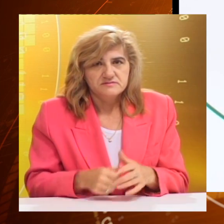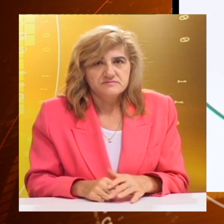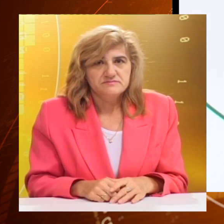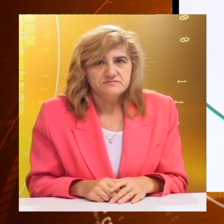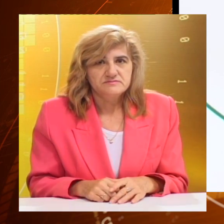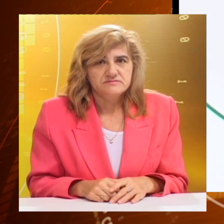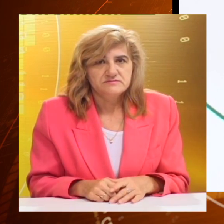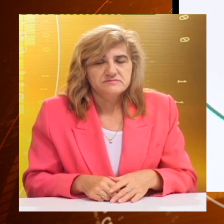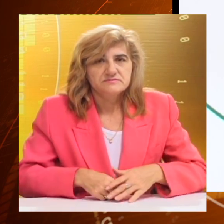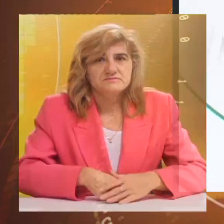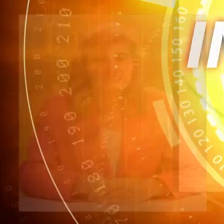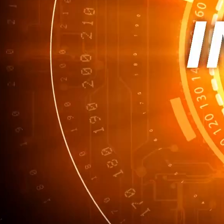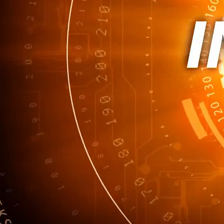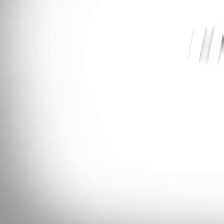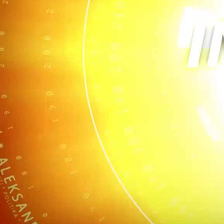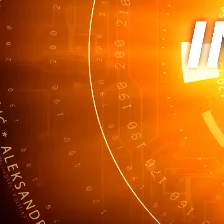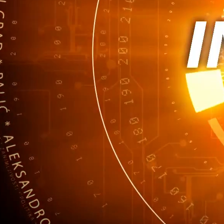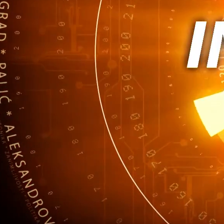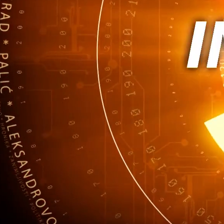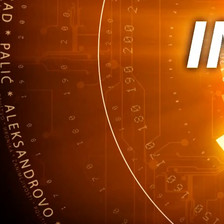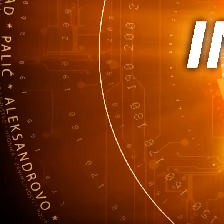u Subotici.